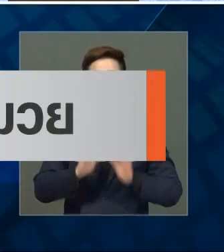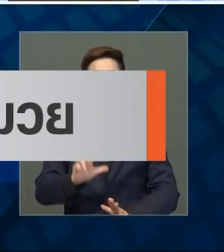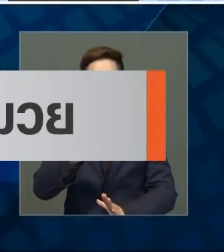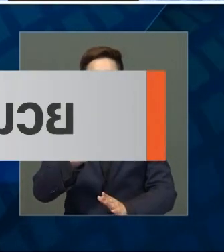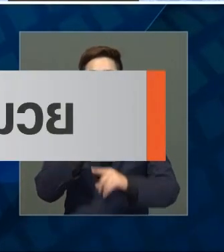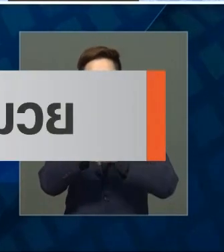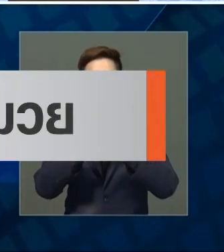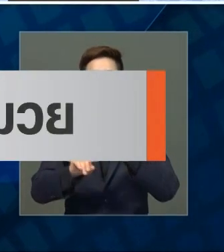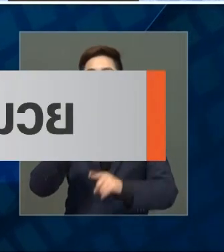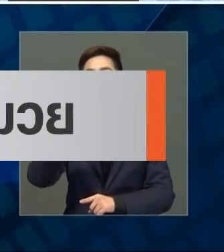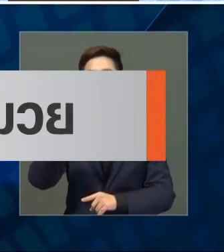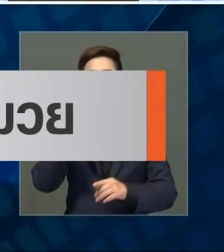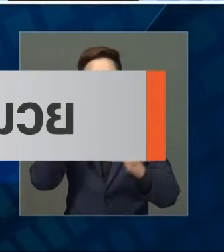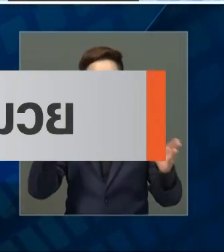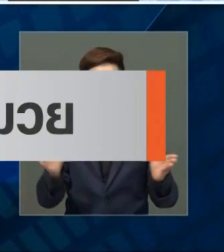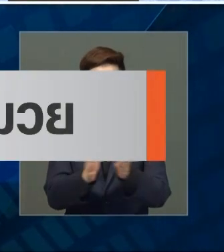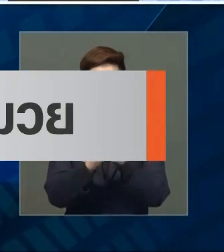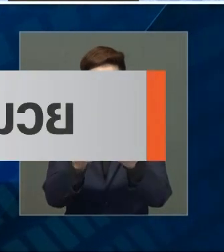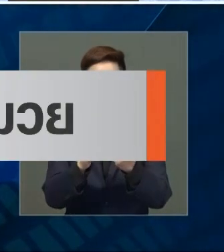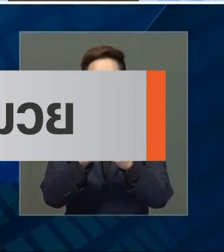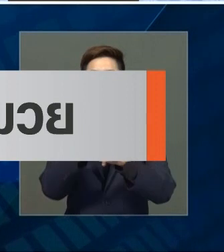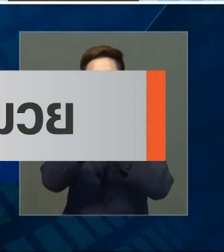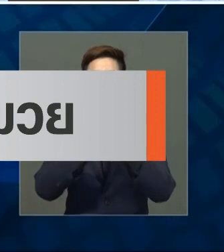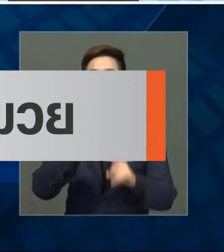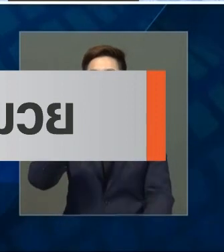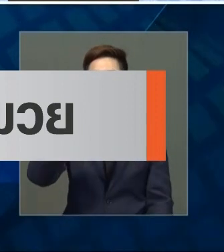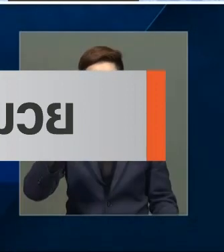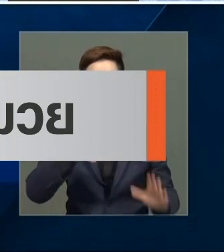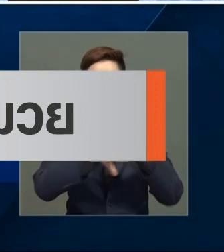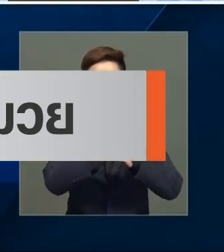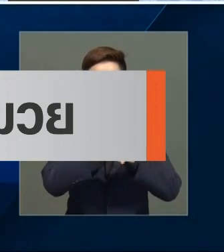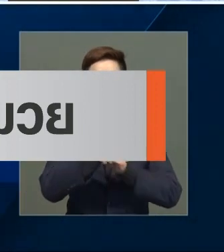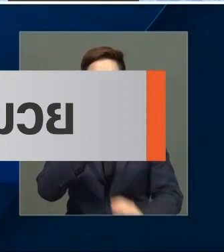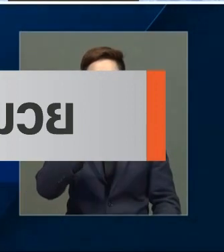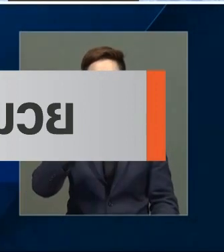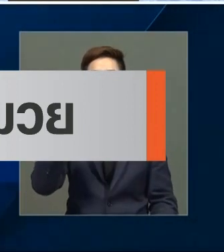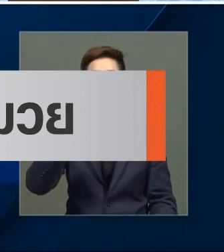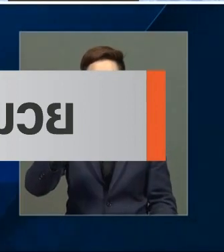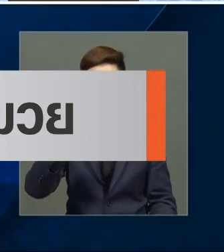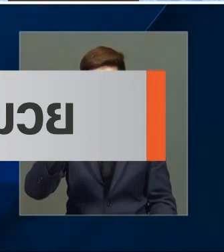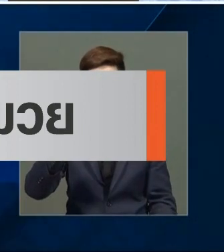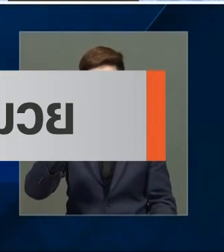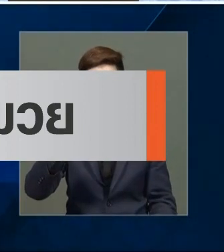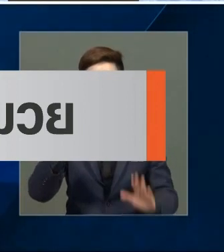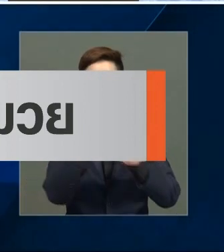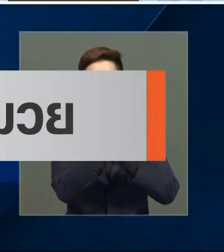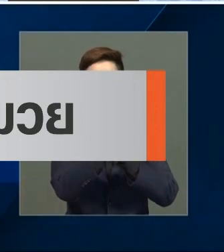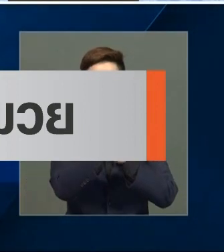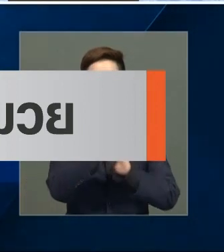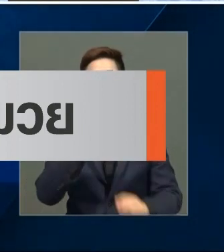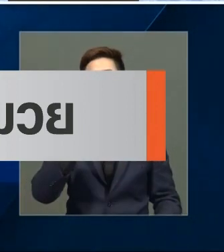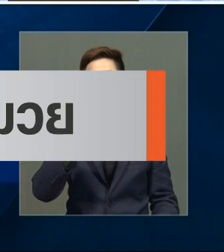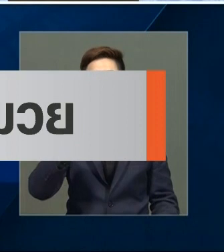ความเป็นห่วงนะฮะสถานการณ์ในกรุงเทพมหานครที่ติดเชื้อมากกว่า1,000คนต่อเนื่องโดยผลการสอบสวนโรคร่ว